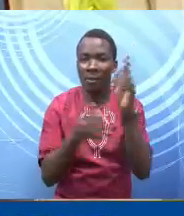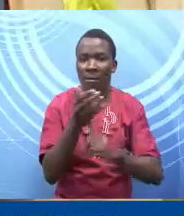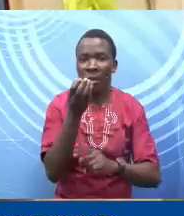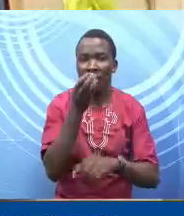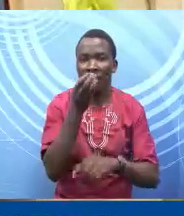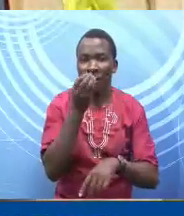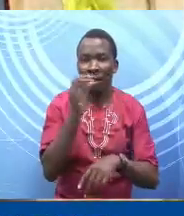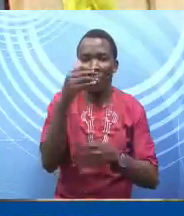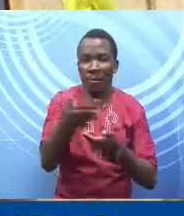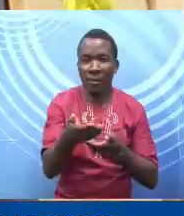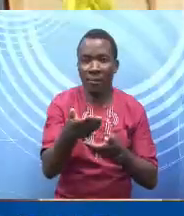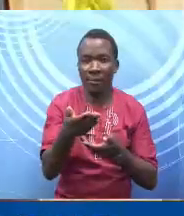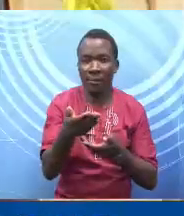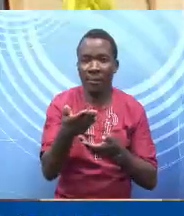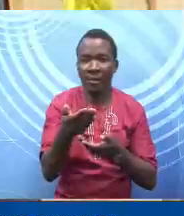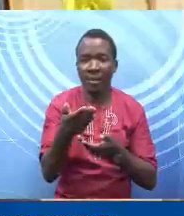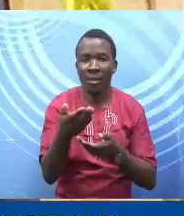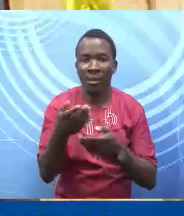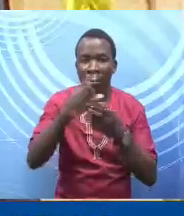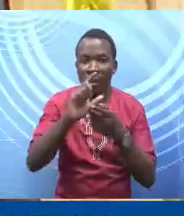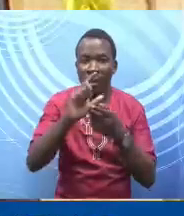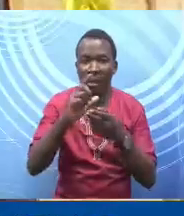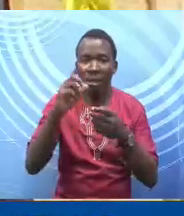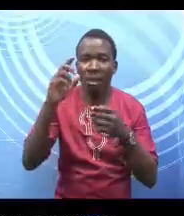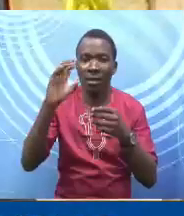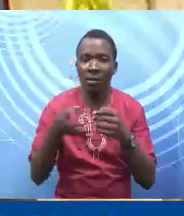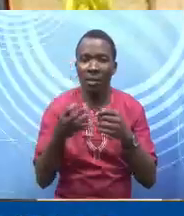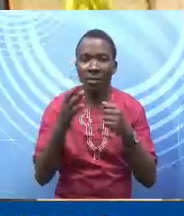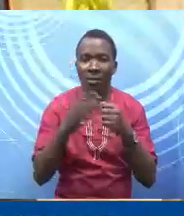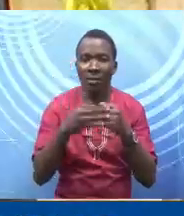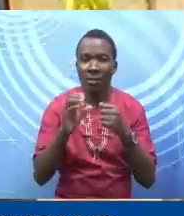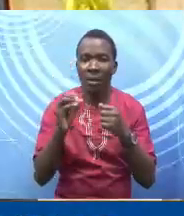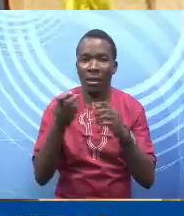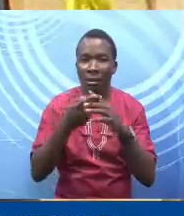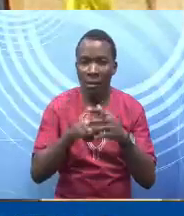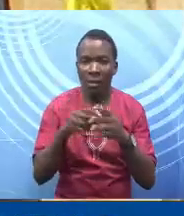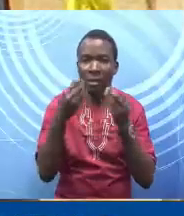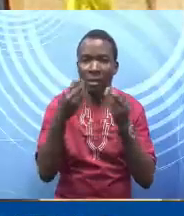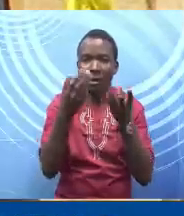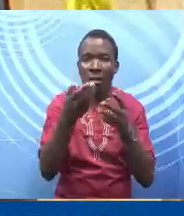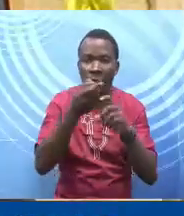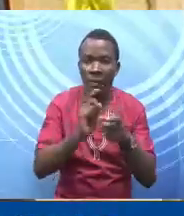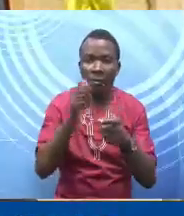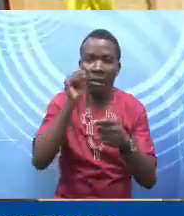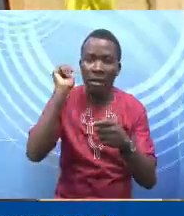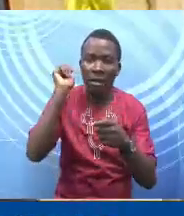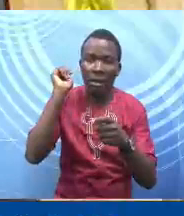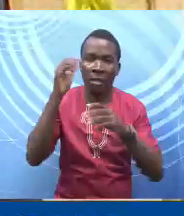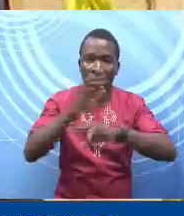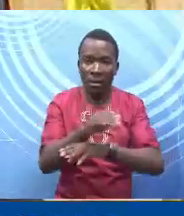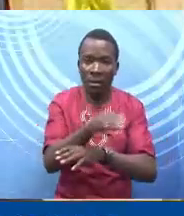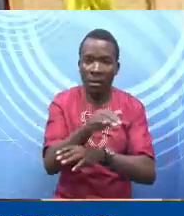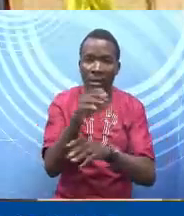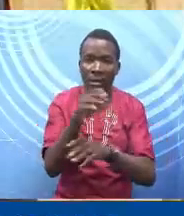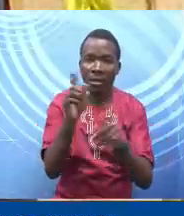kurya twongera ibyo 3800 aribo twatangiye guha kuva ejo nimugoroba ubwo rero ngira